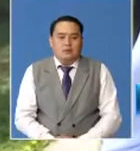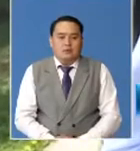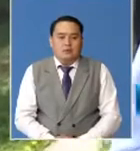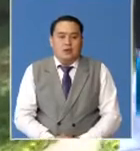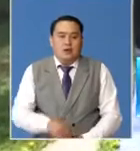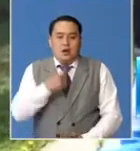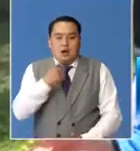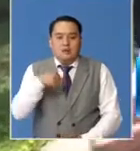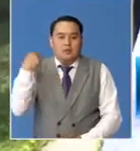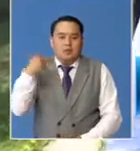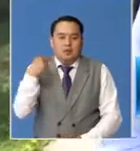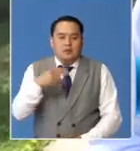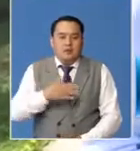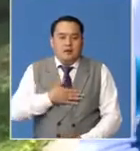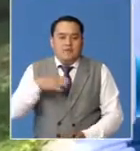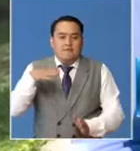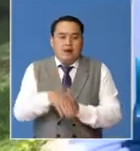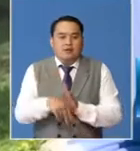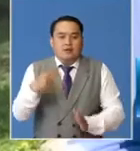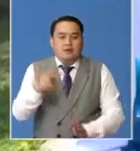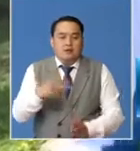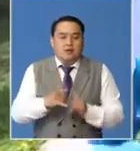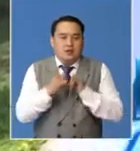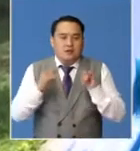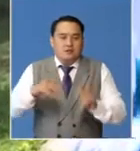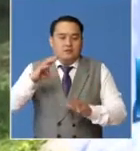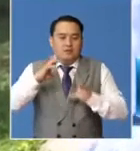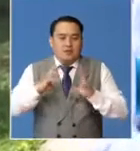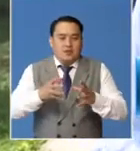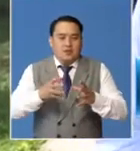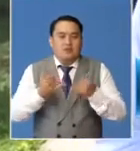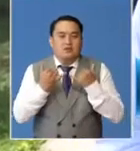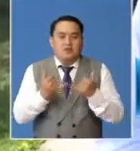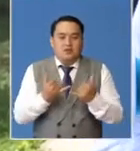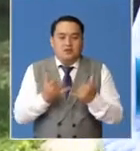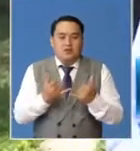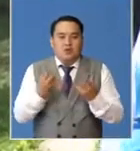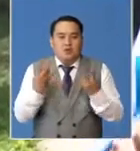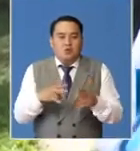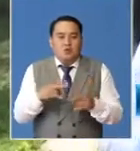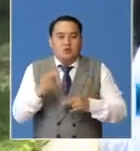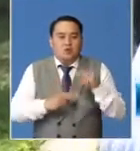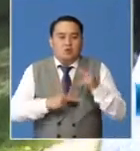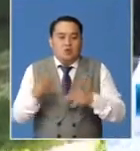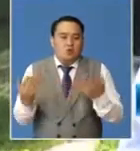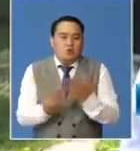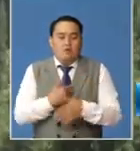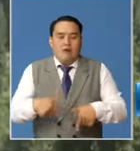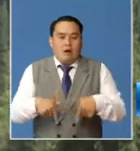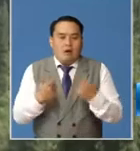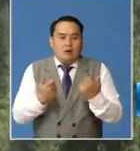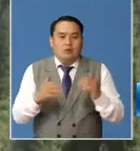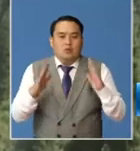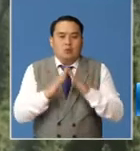Как говорил президент, мы должны войти в 30-ку развитых стран мира. Сегодня уже не нужно строить в горах новые гостиницы и